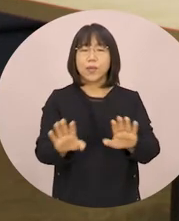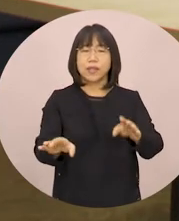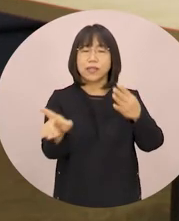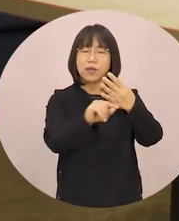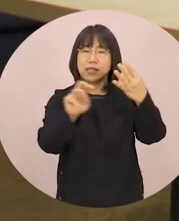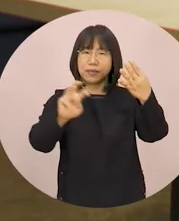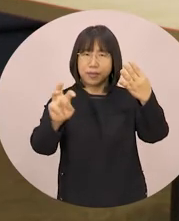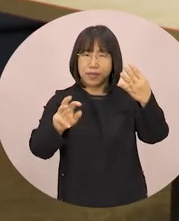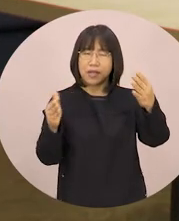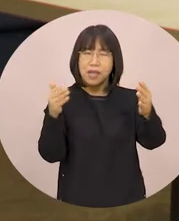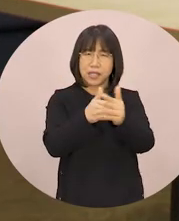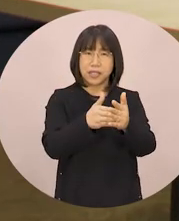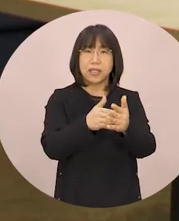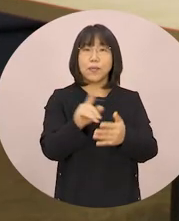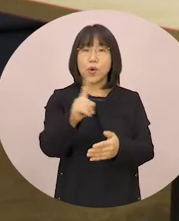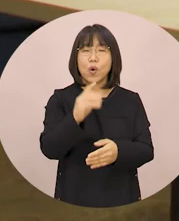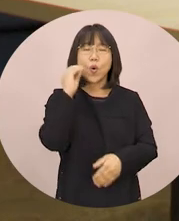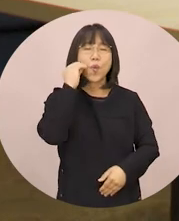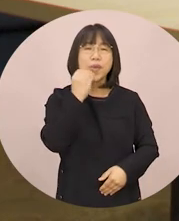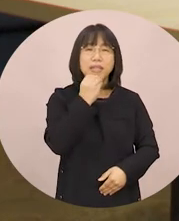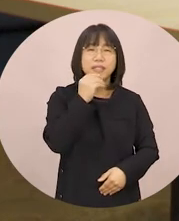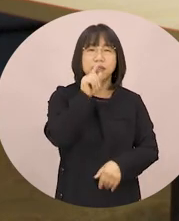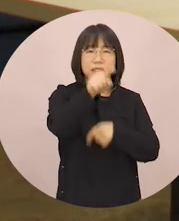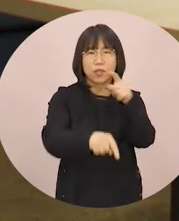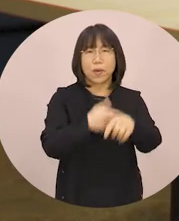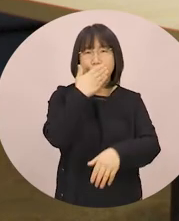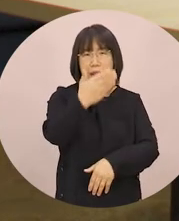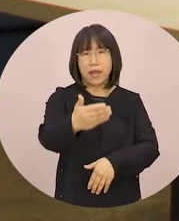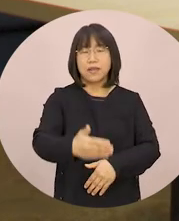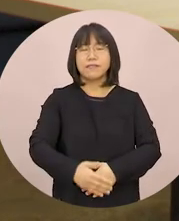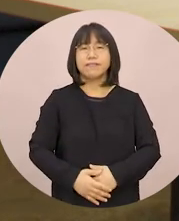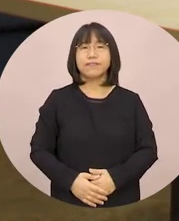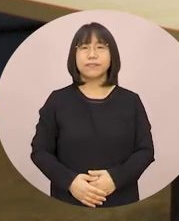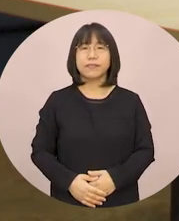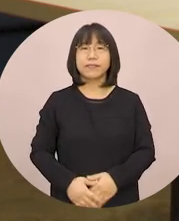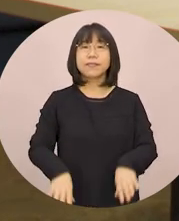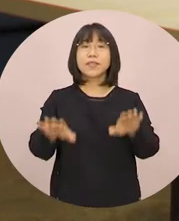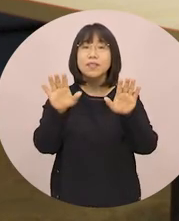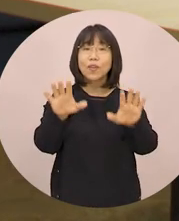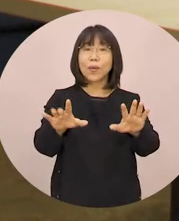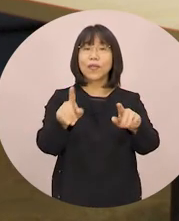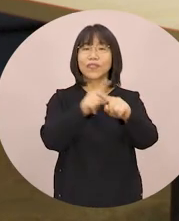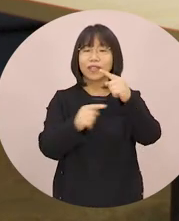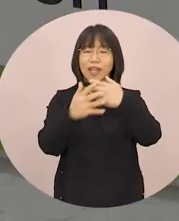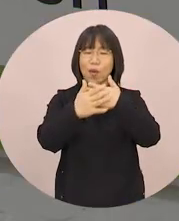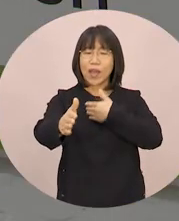글짓기 부문 역시 오는 30일까지 강서구청 홈페이지를 통해 신청하시면 됩니다.